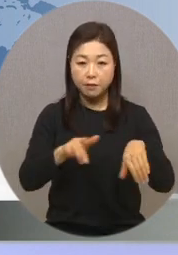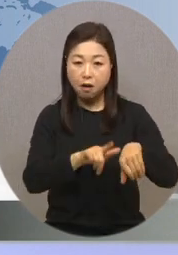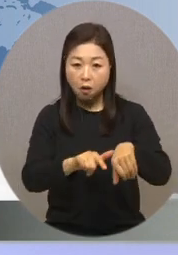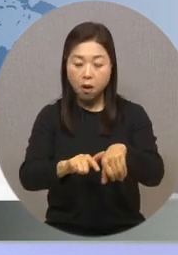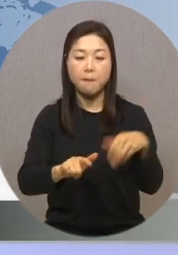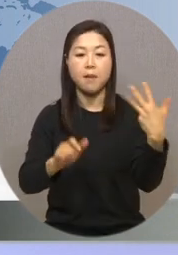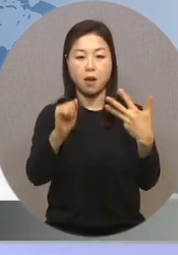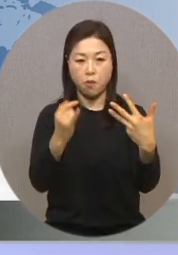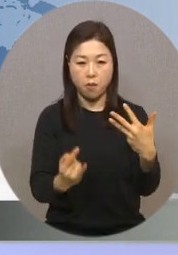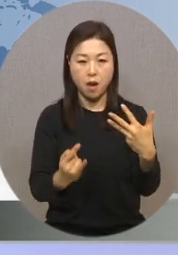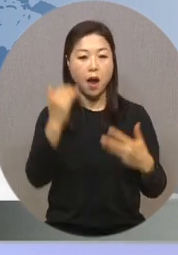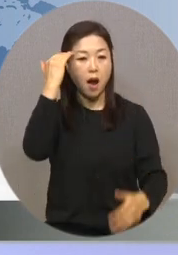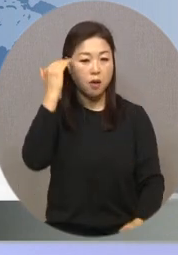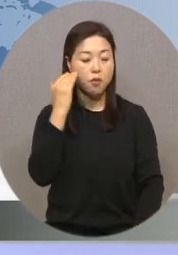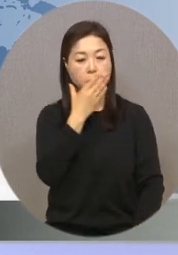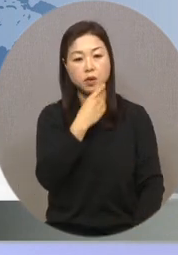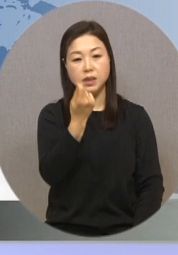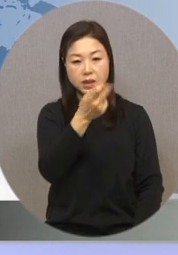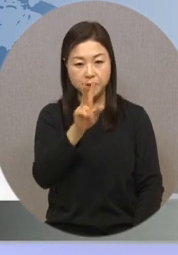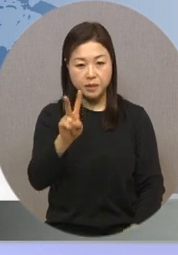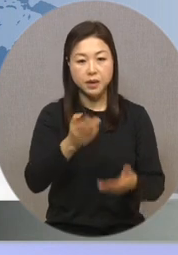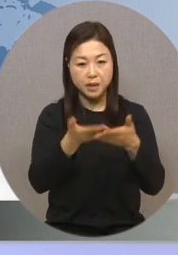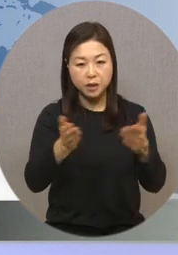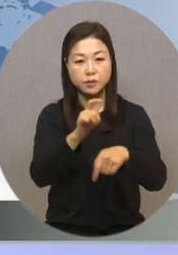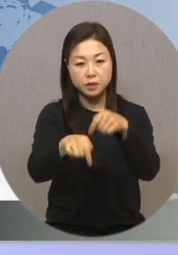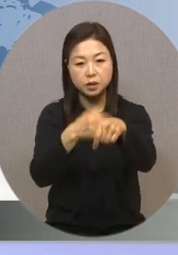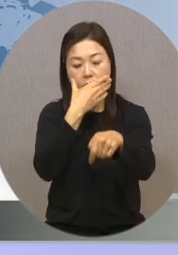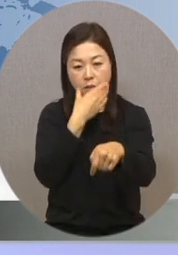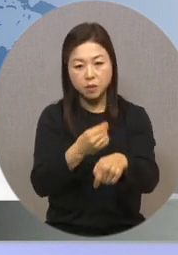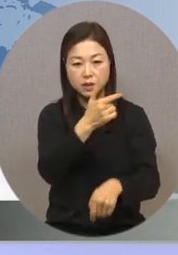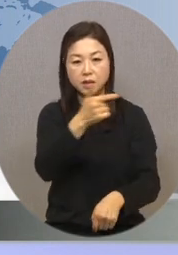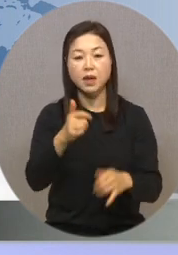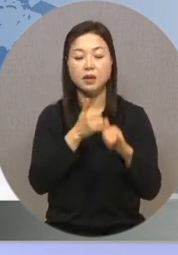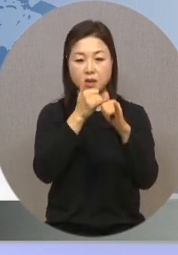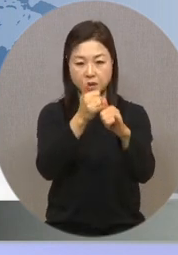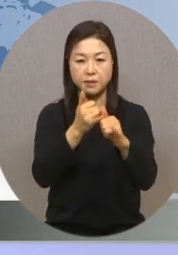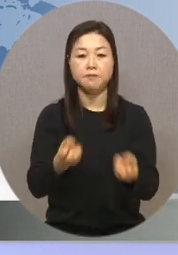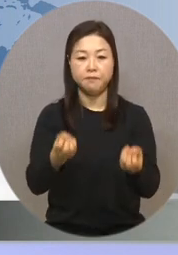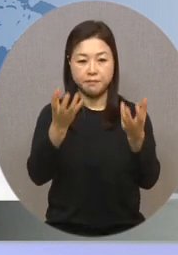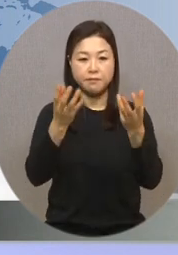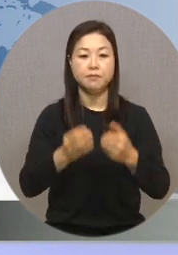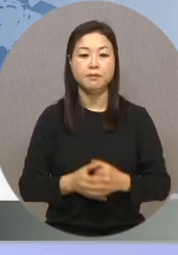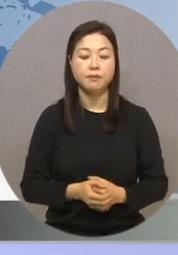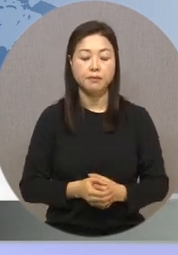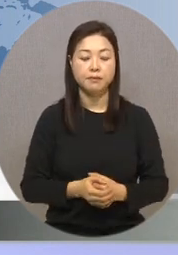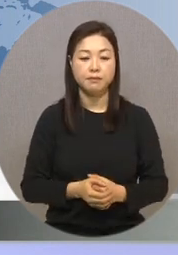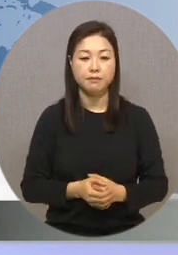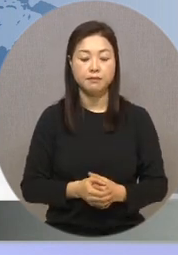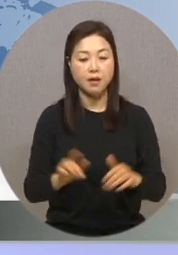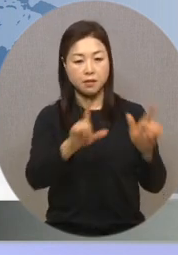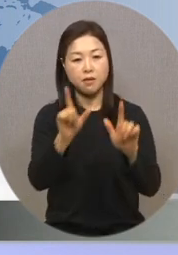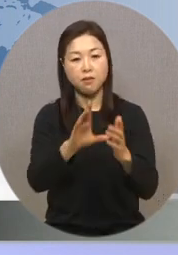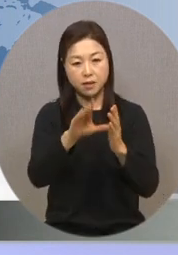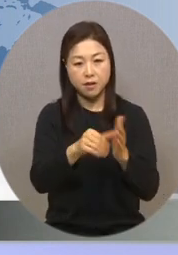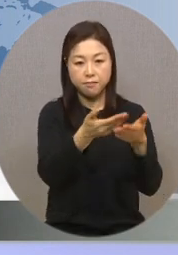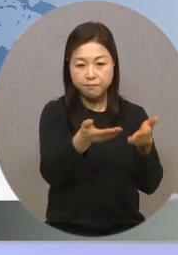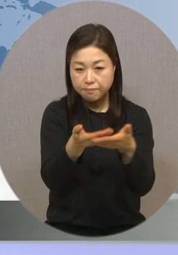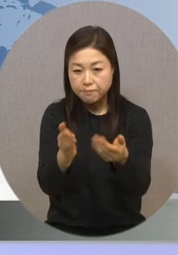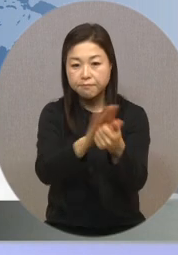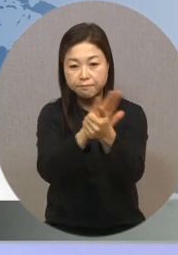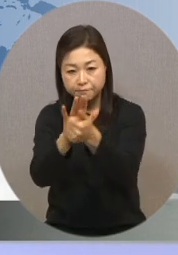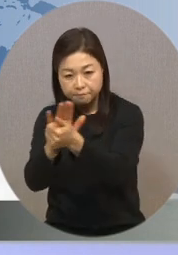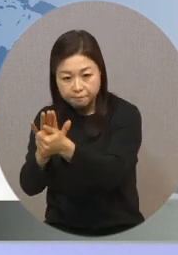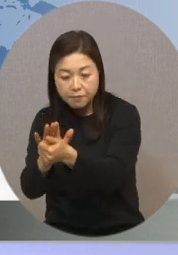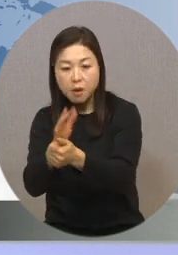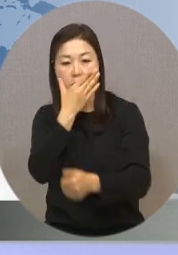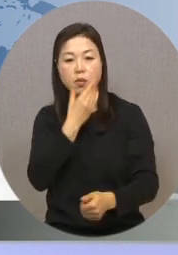8회째를 맞이한 대한민국 복지TV 나눔 실천 복지대상 시상식인데요. 일상 속에서 나누고 배려하며